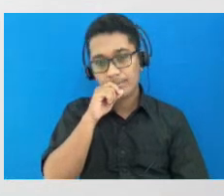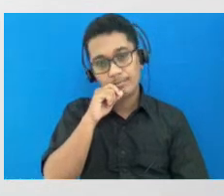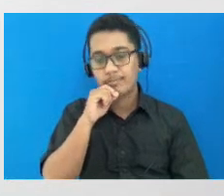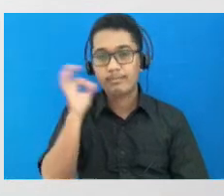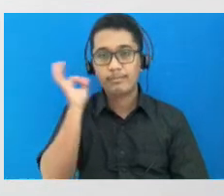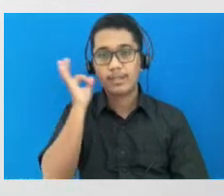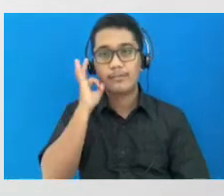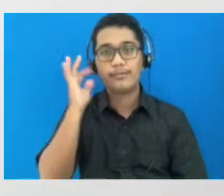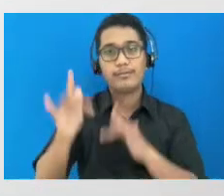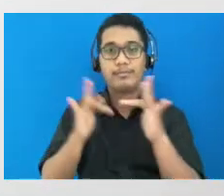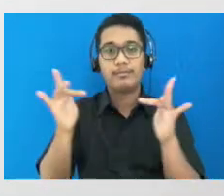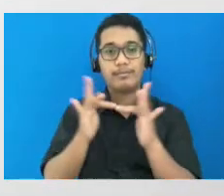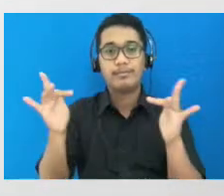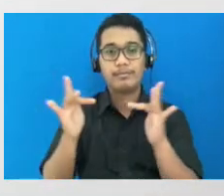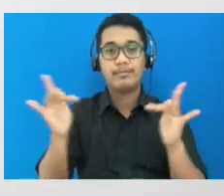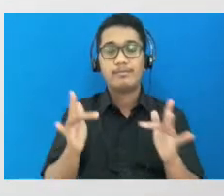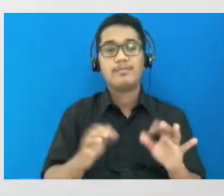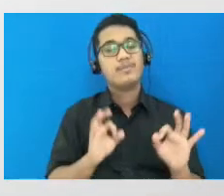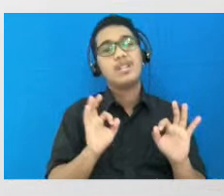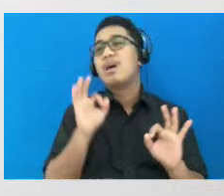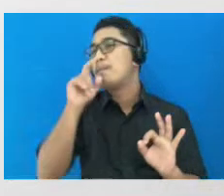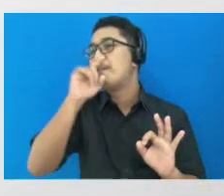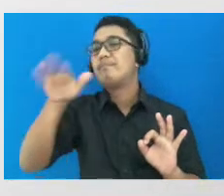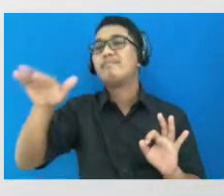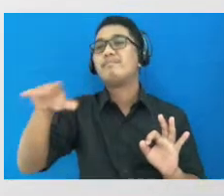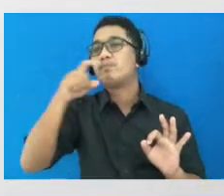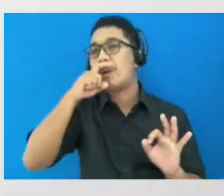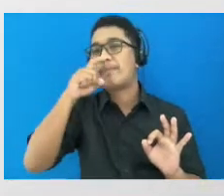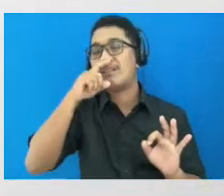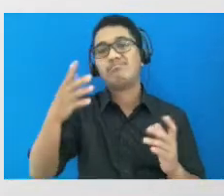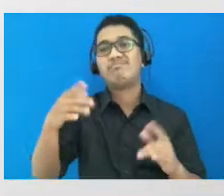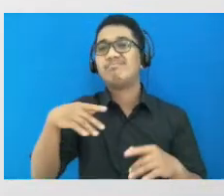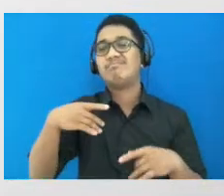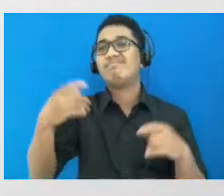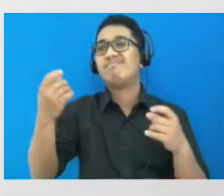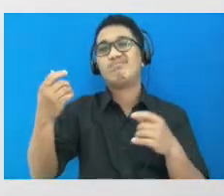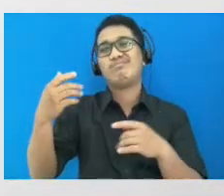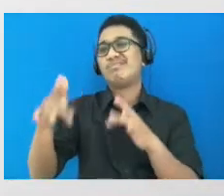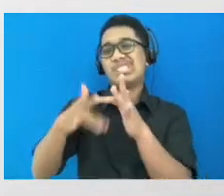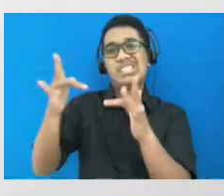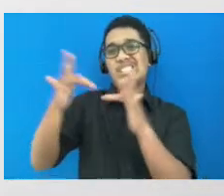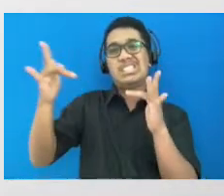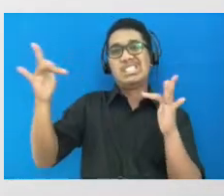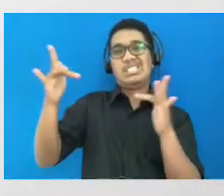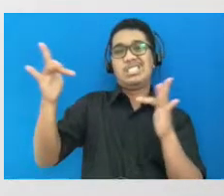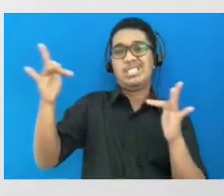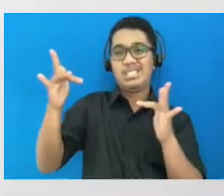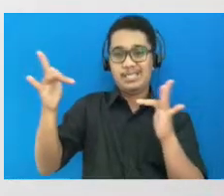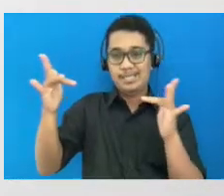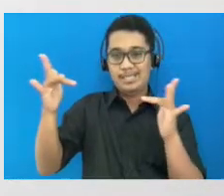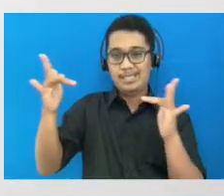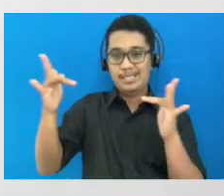follow up. Pak Joshua, suaranya kurang bisa jelas ditangkap ya, karena sinyal.